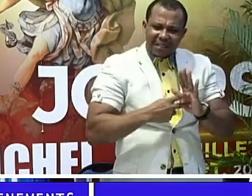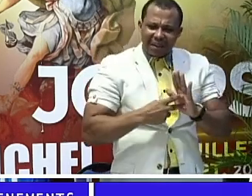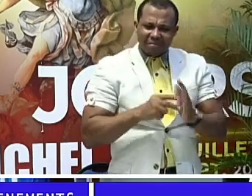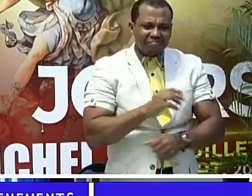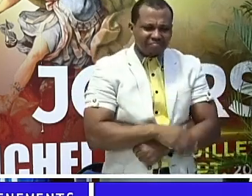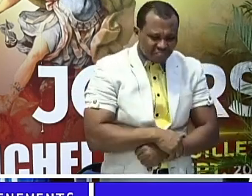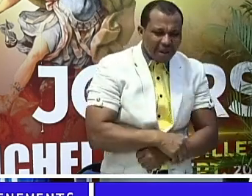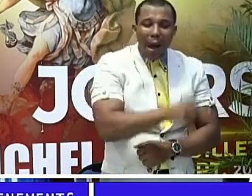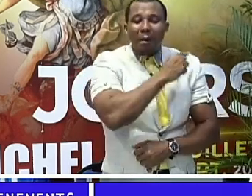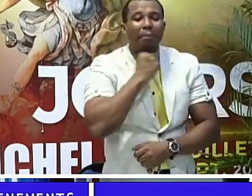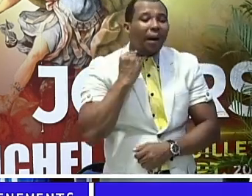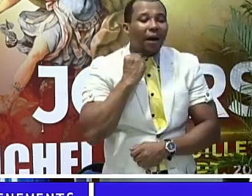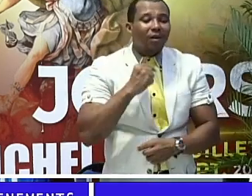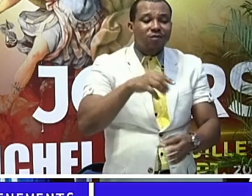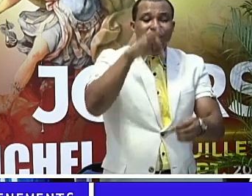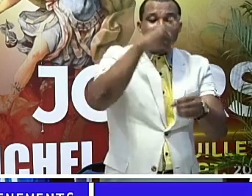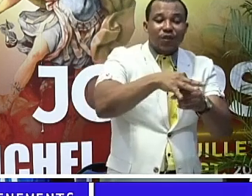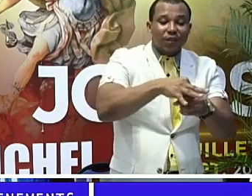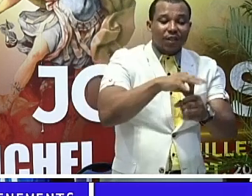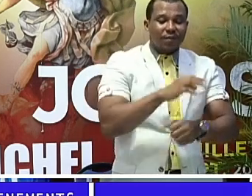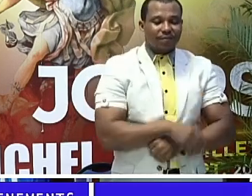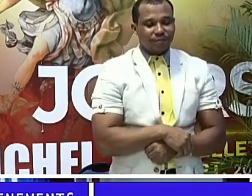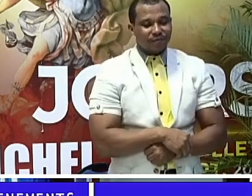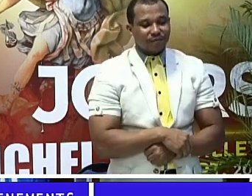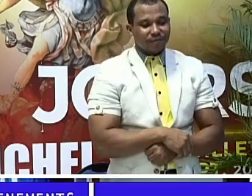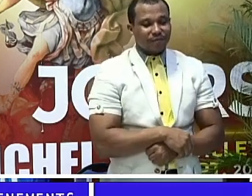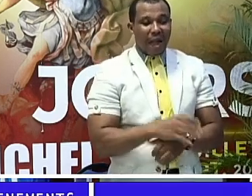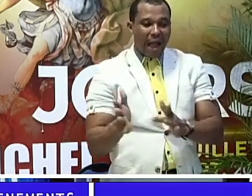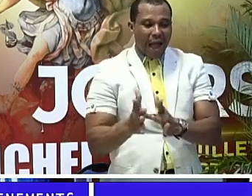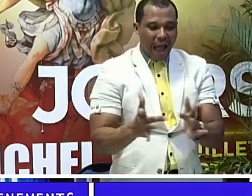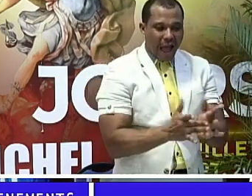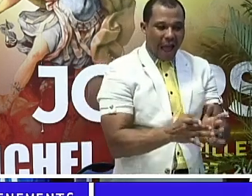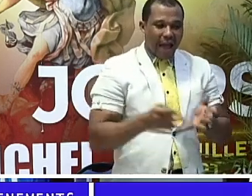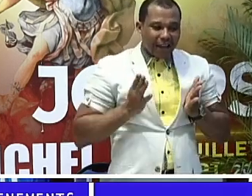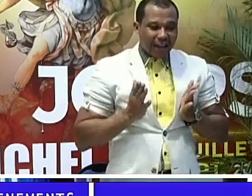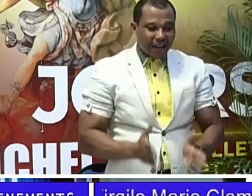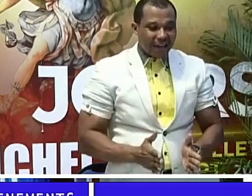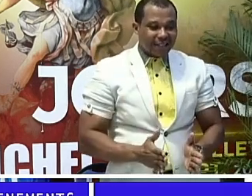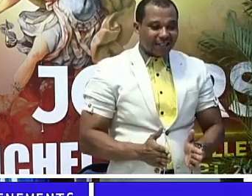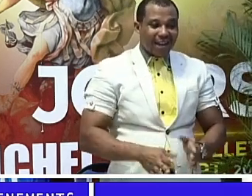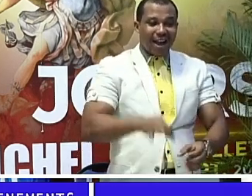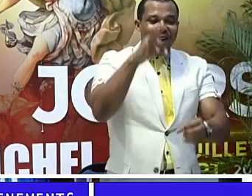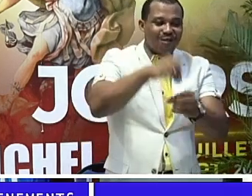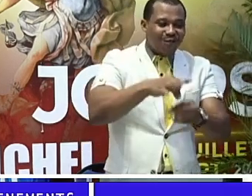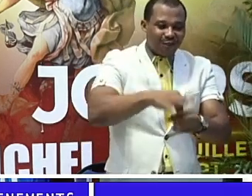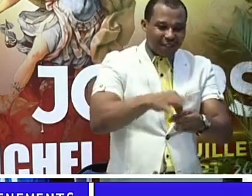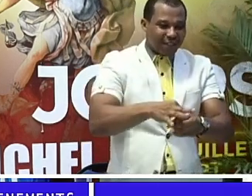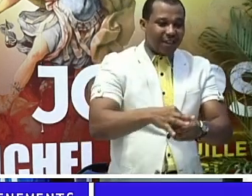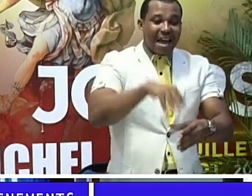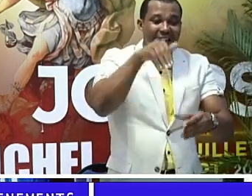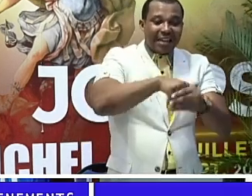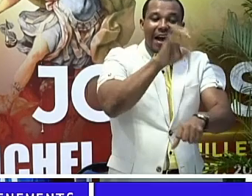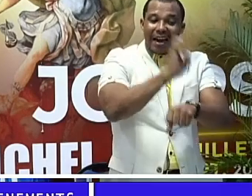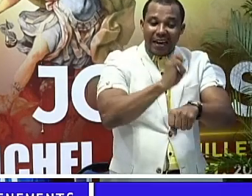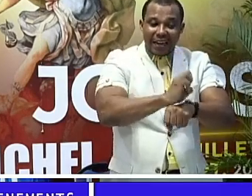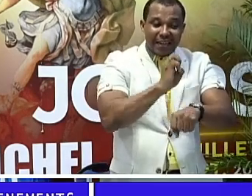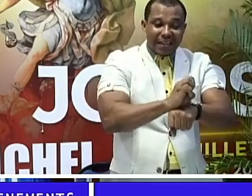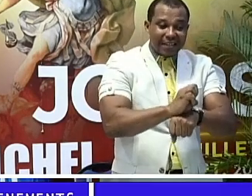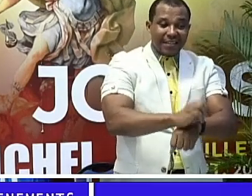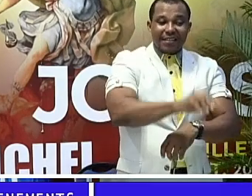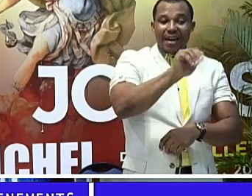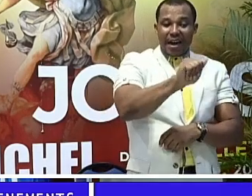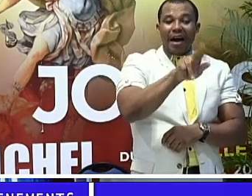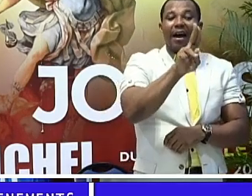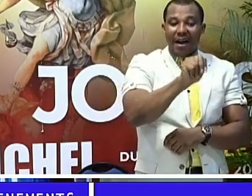évêque. Jusqu'à présent, pas gagné yon évêque qui rive nommé. Quoi ça me dit non là,